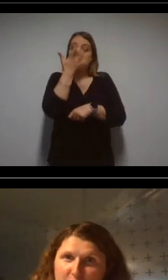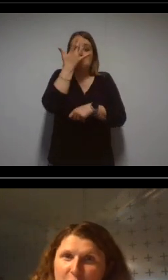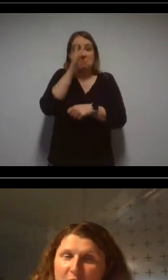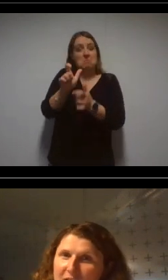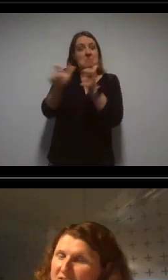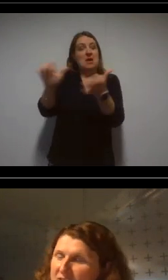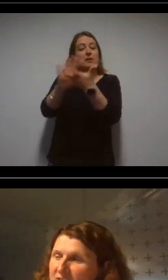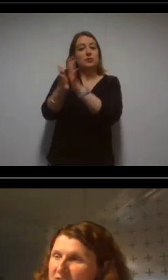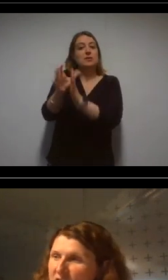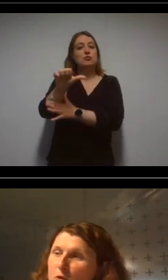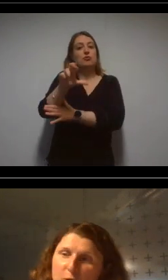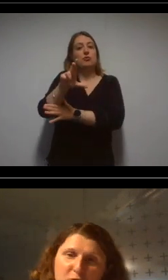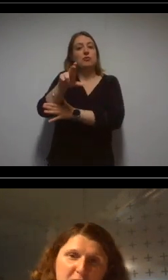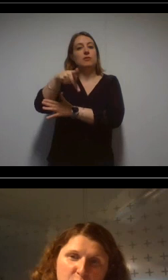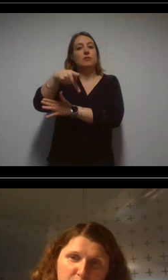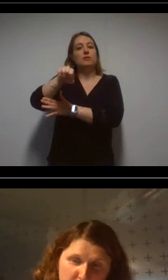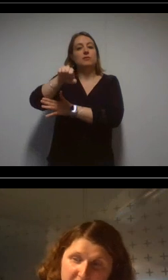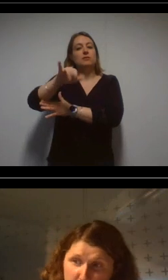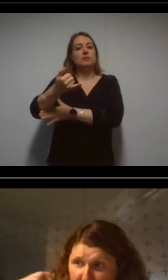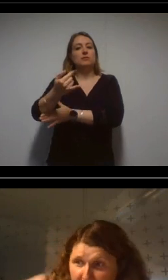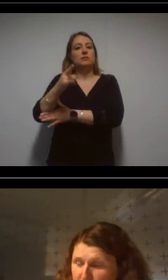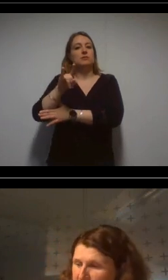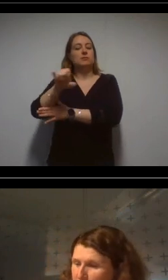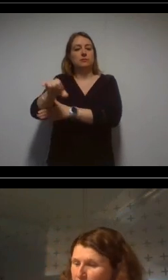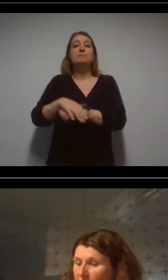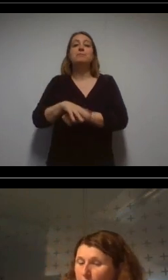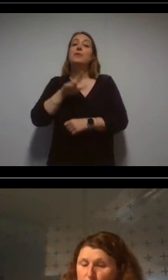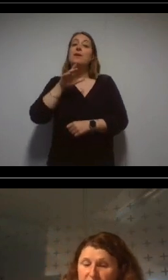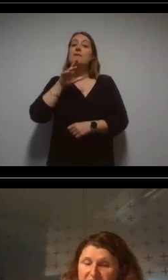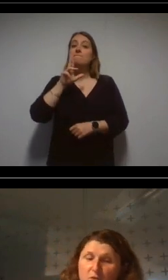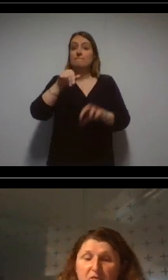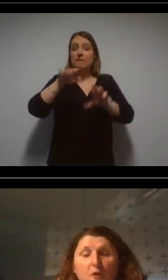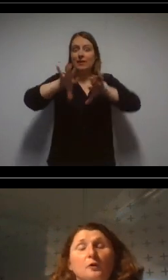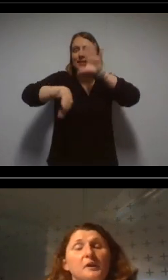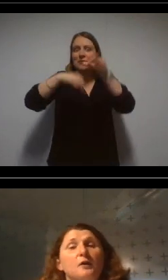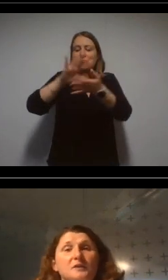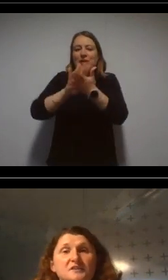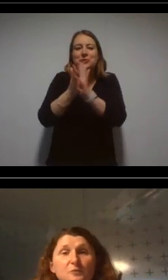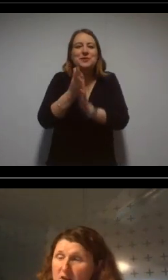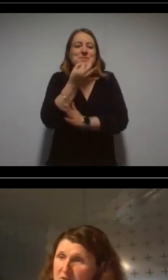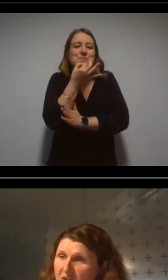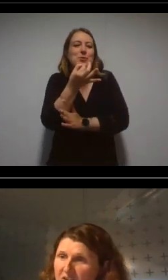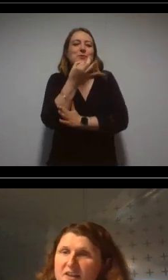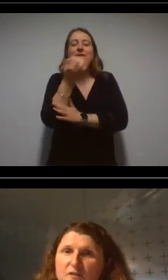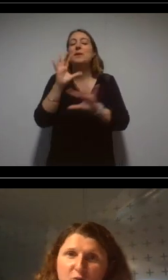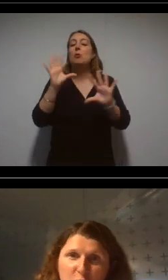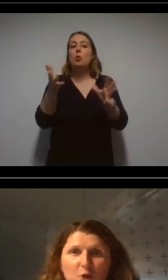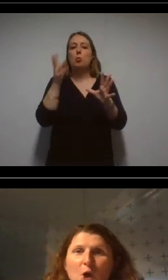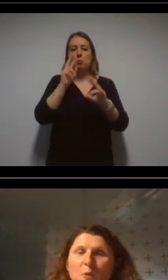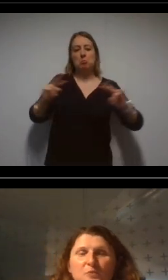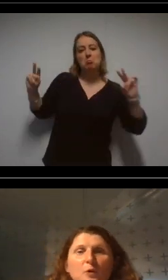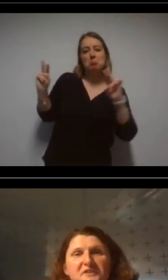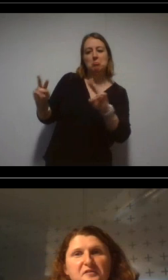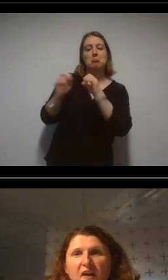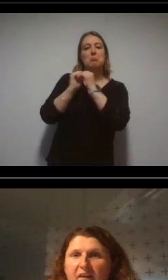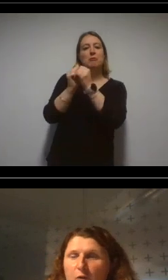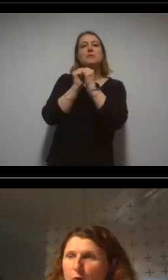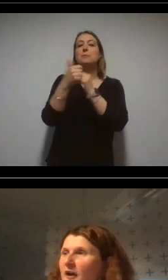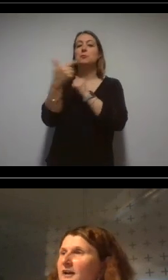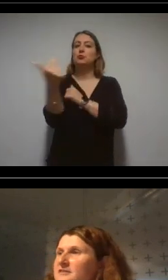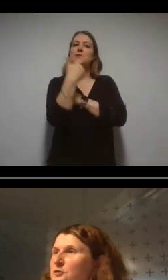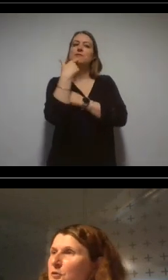Donc, ça va être l'opportunité pour vous de découvrir l'association. Et comme je vous le disais, on va le faire en regard croisé. Donc, Camille va rester avec nous pour pouvoir aussi